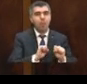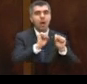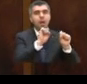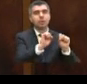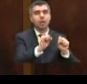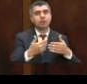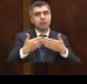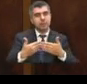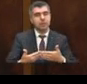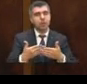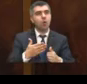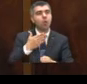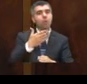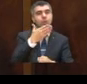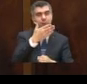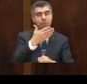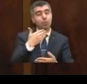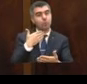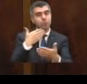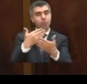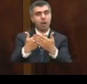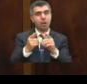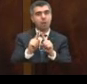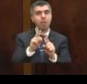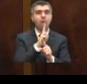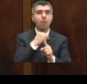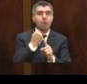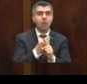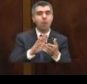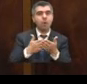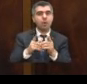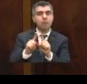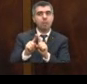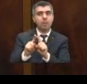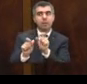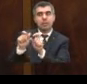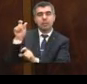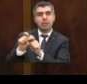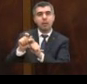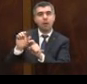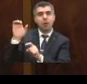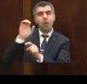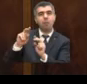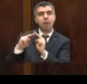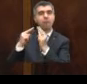الحاضر والمستقبل. وإذ نشكر الحكومة على مجهوداتها لإعادة المغاربة العالقين بالعديد من الدول،